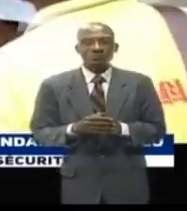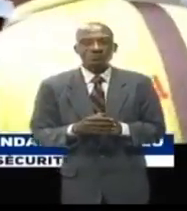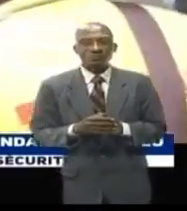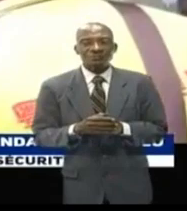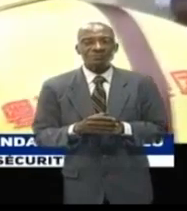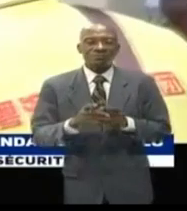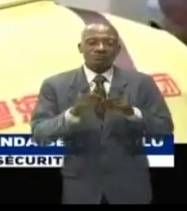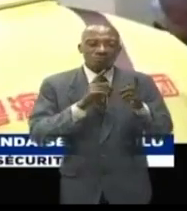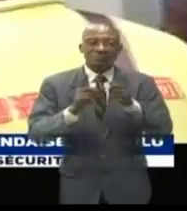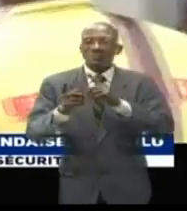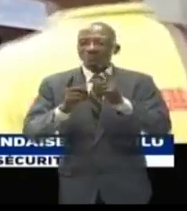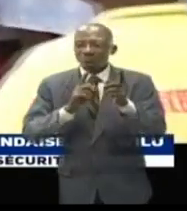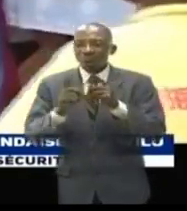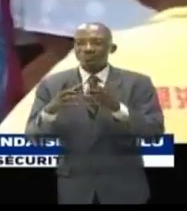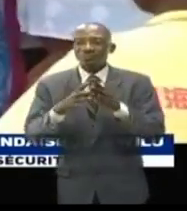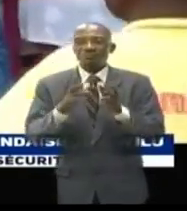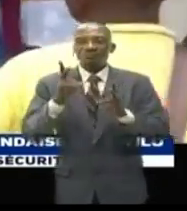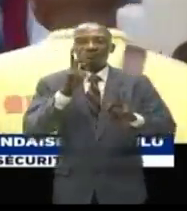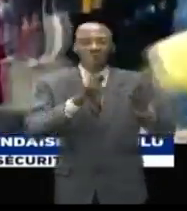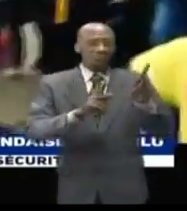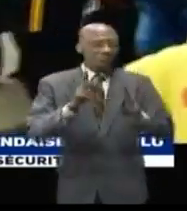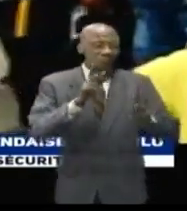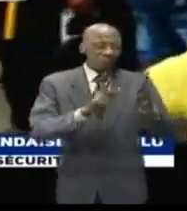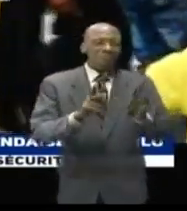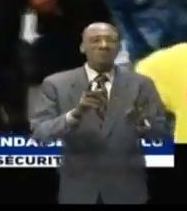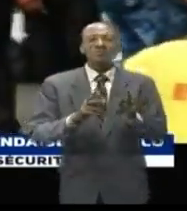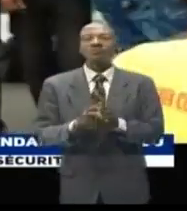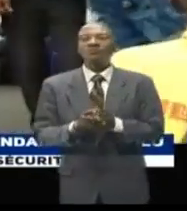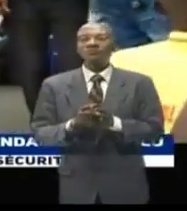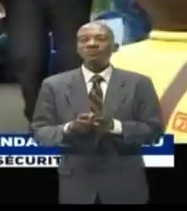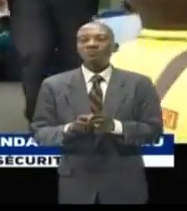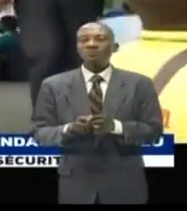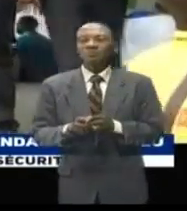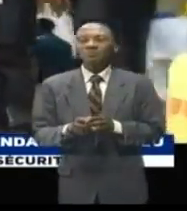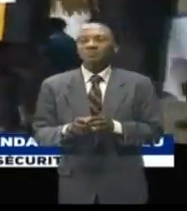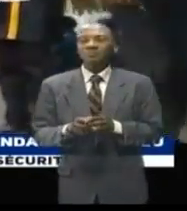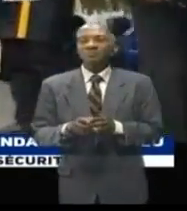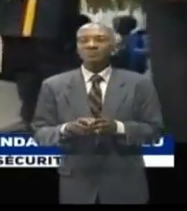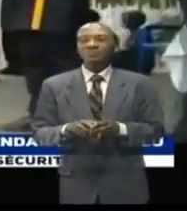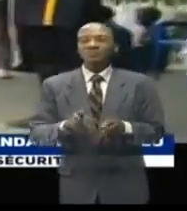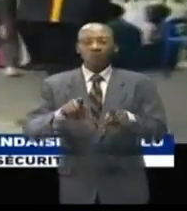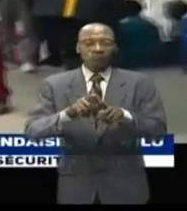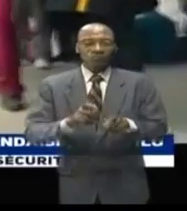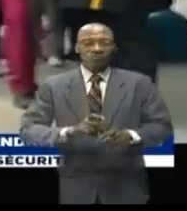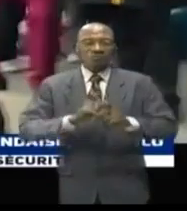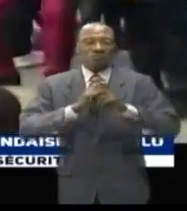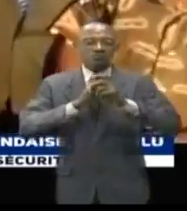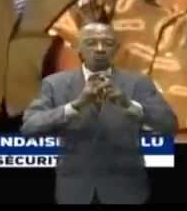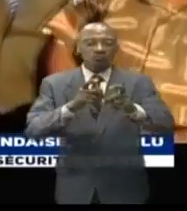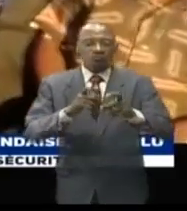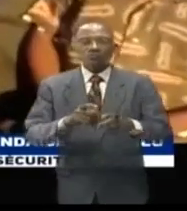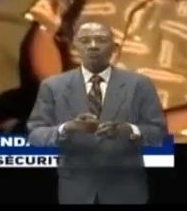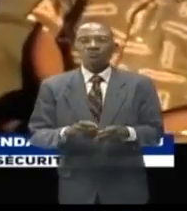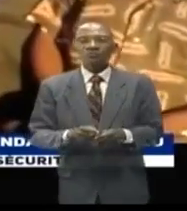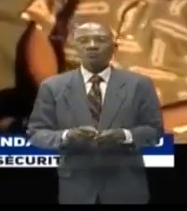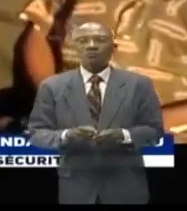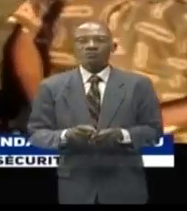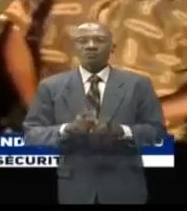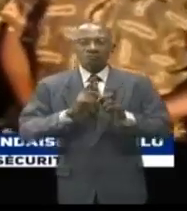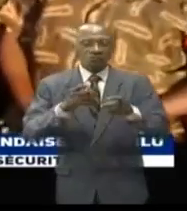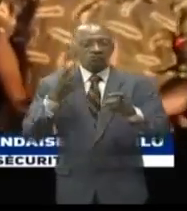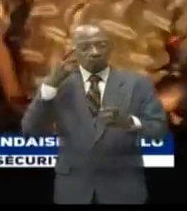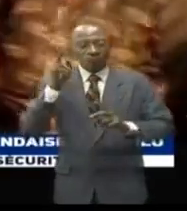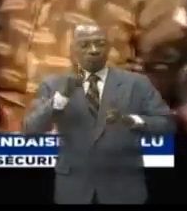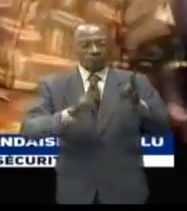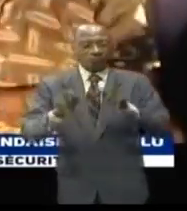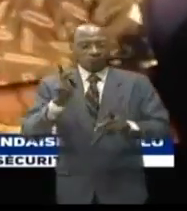avec la population du députés provincial Franck gatola a fait des dons aux différentes couches vulnérables de la population notamment